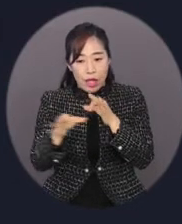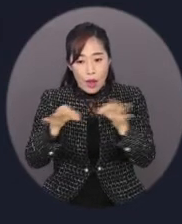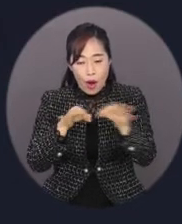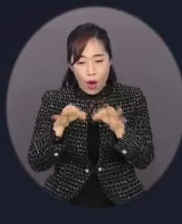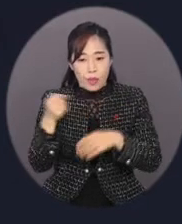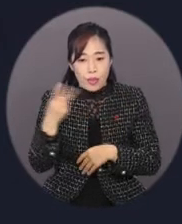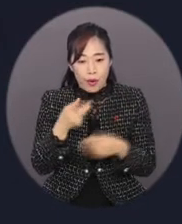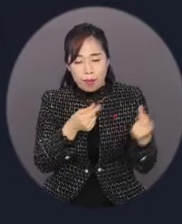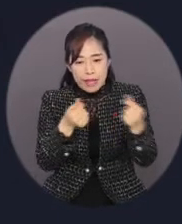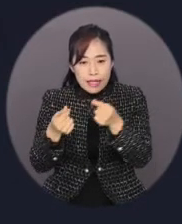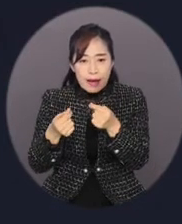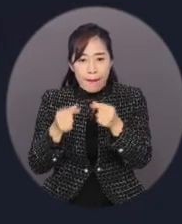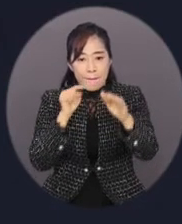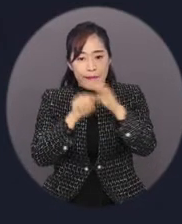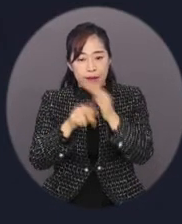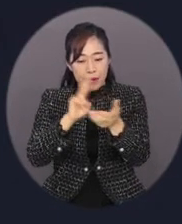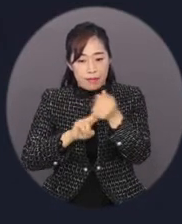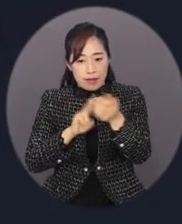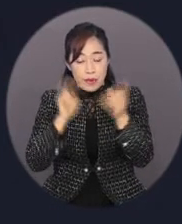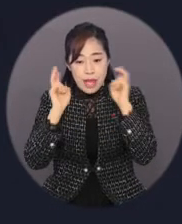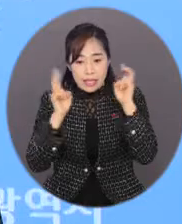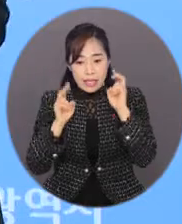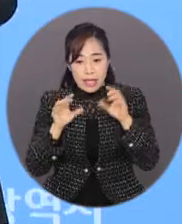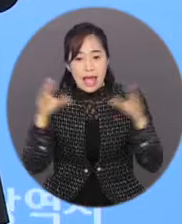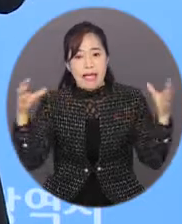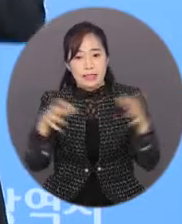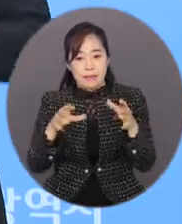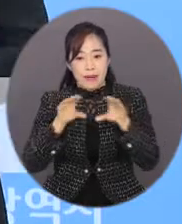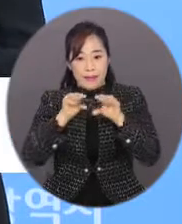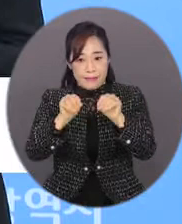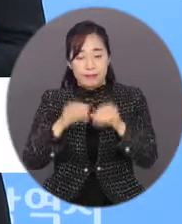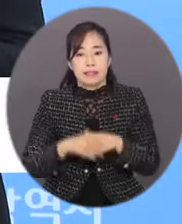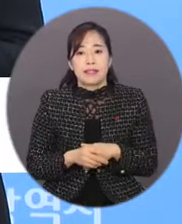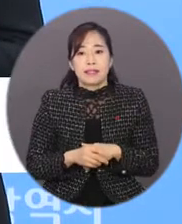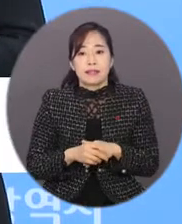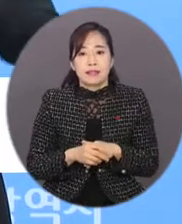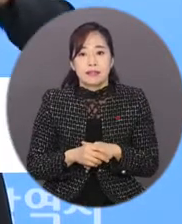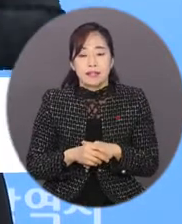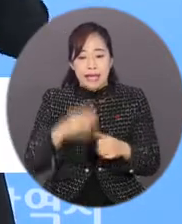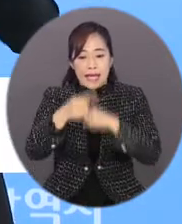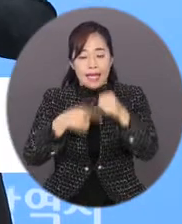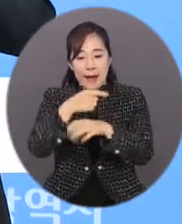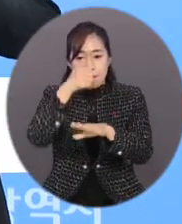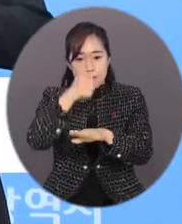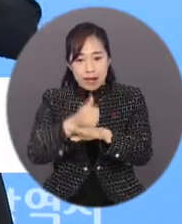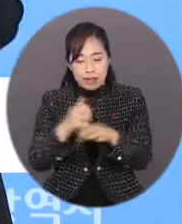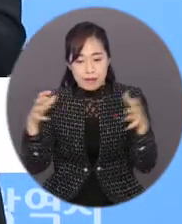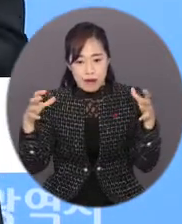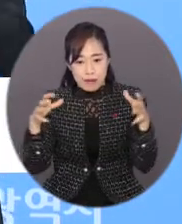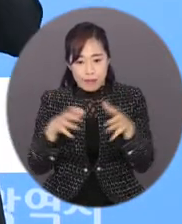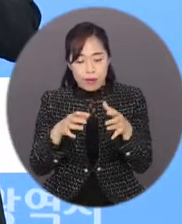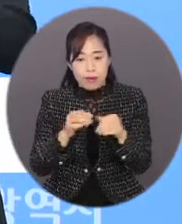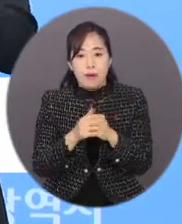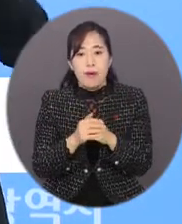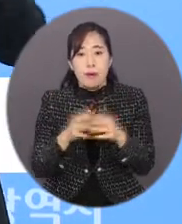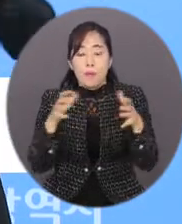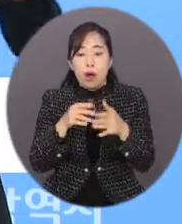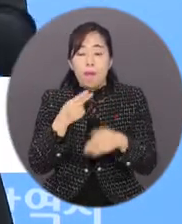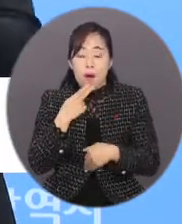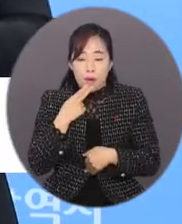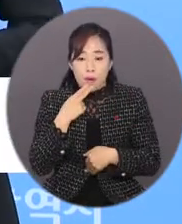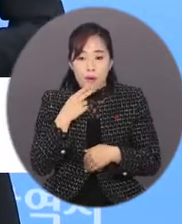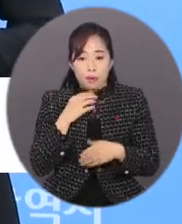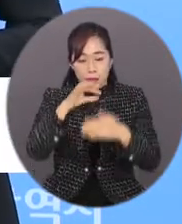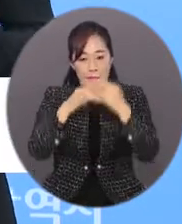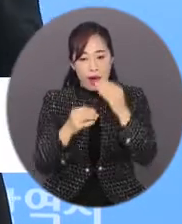유사 방문판매업소의 집합을 금지했습니다. 이번 연말 연시는 모임과 외출이 없고 방역수칙